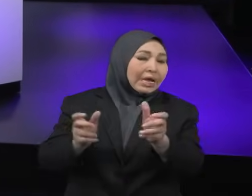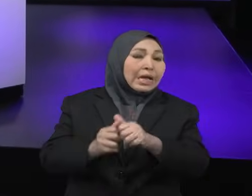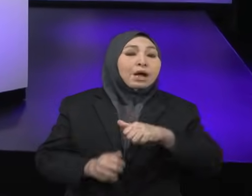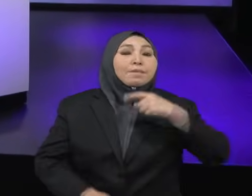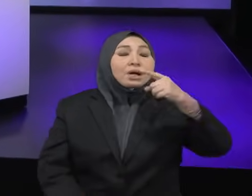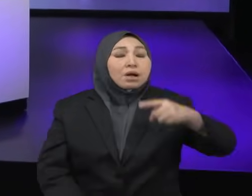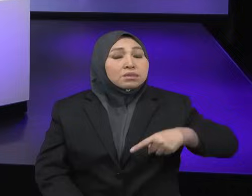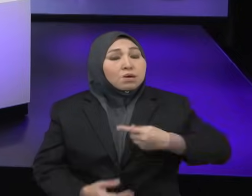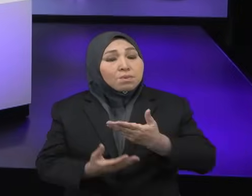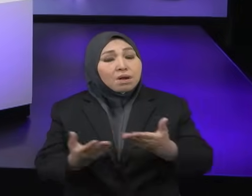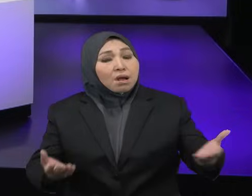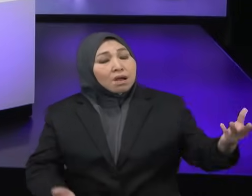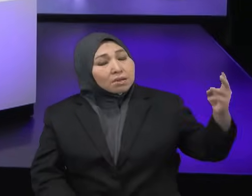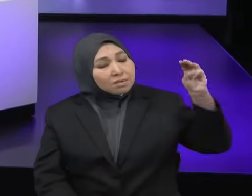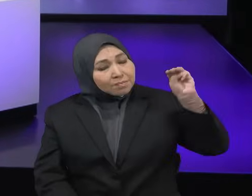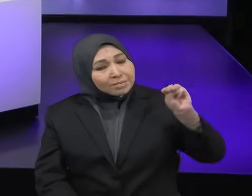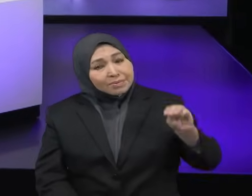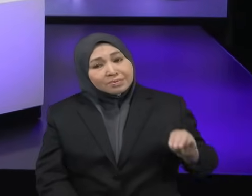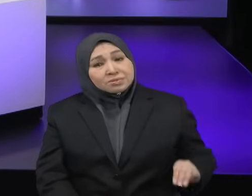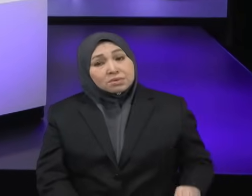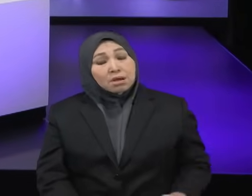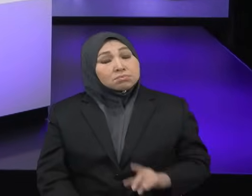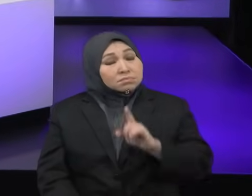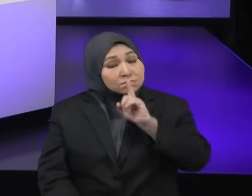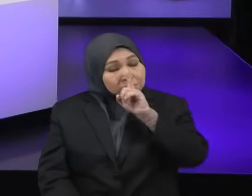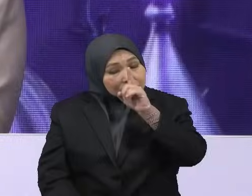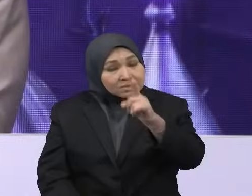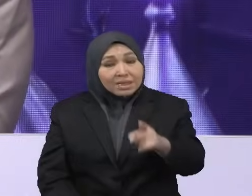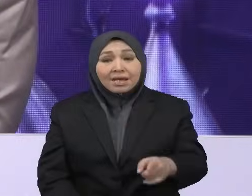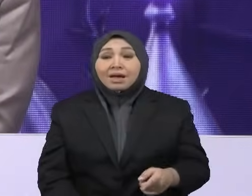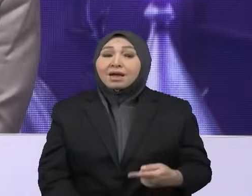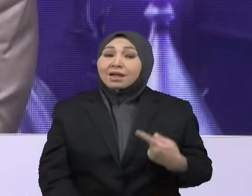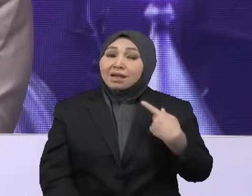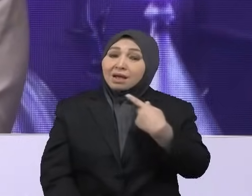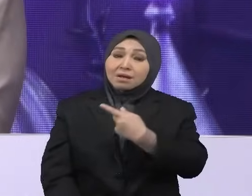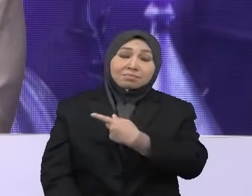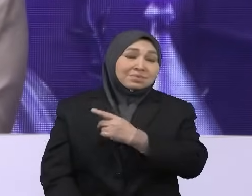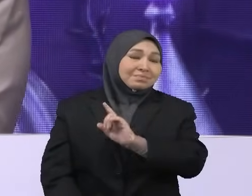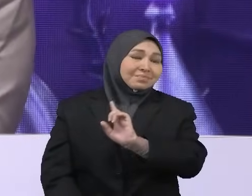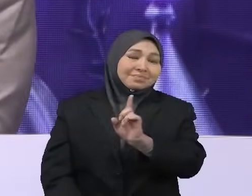قالوا يا موسى إنا لن